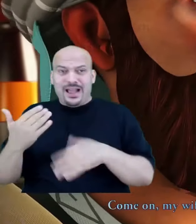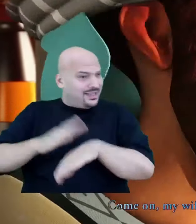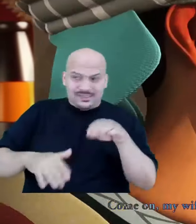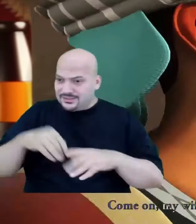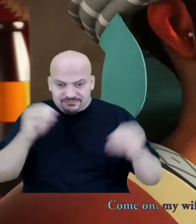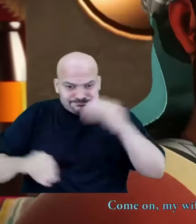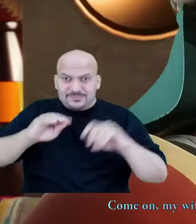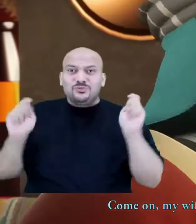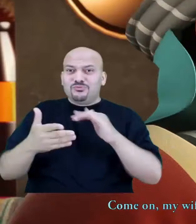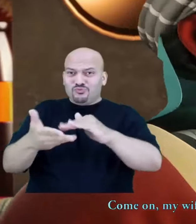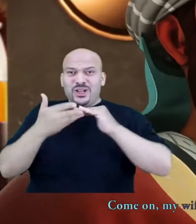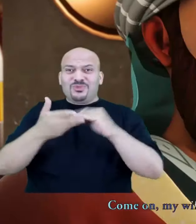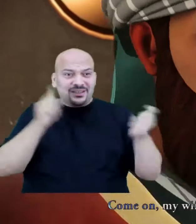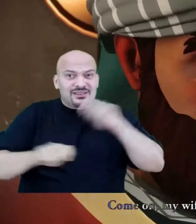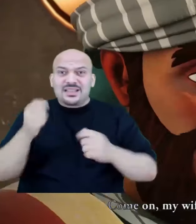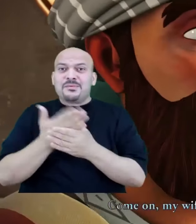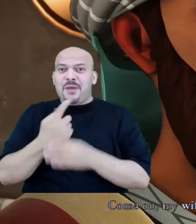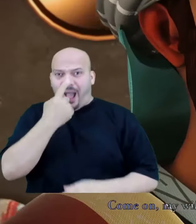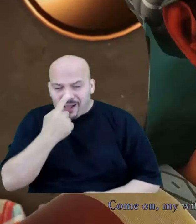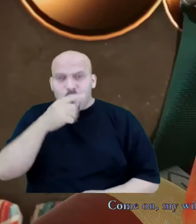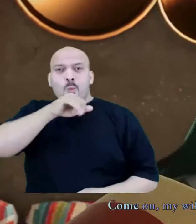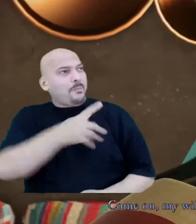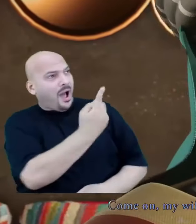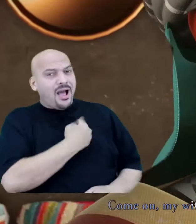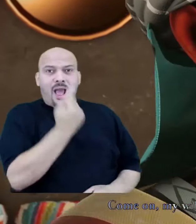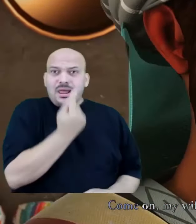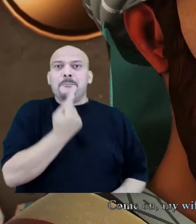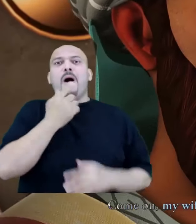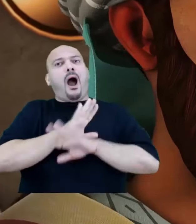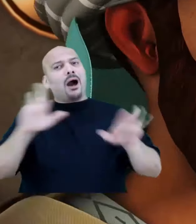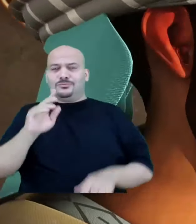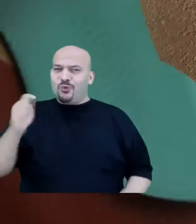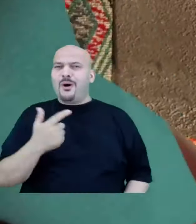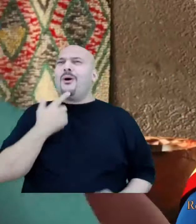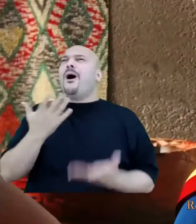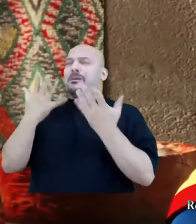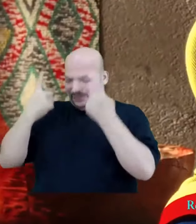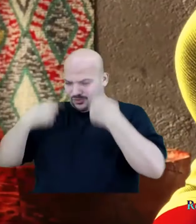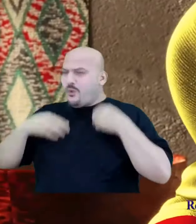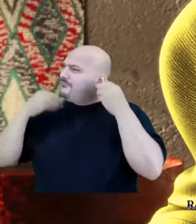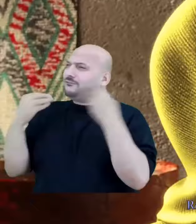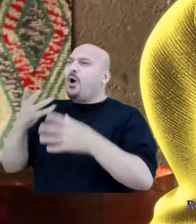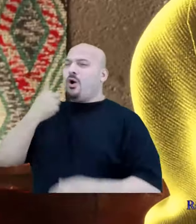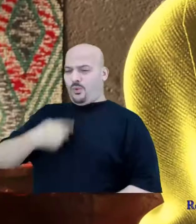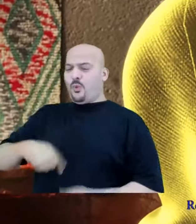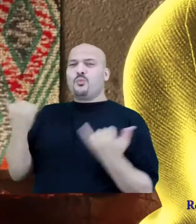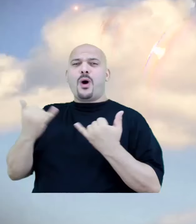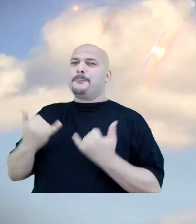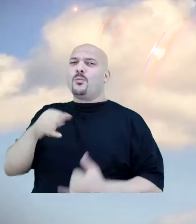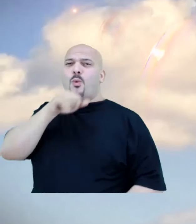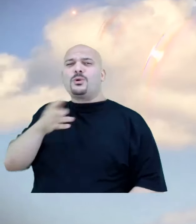هيا أسرعي وساعديني لنلبي طلب رسول الله. فداك روحي يا رسول